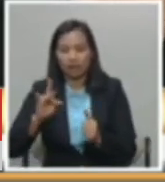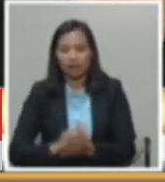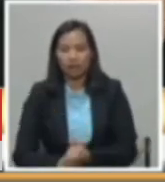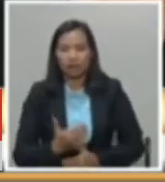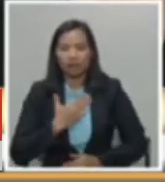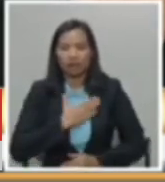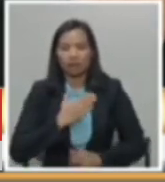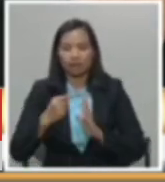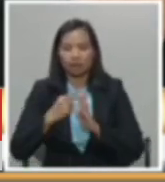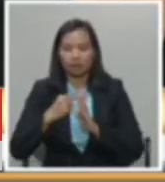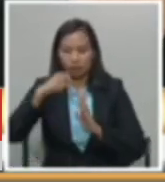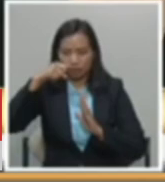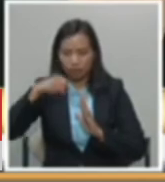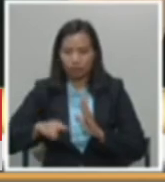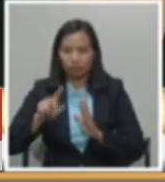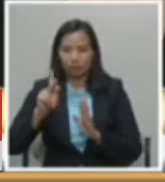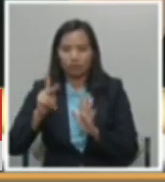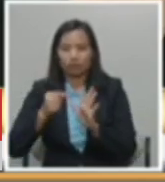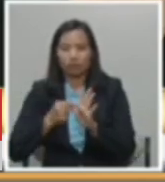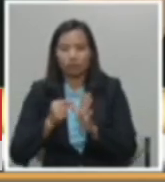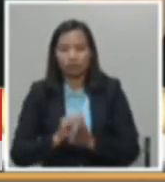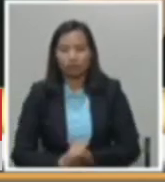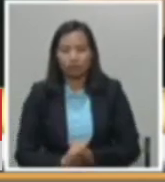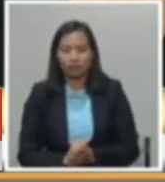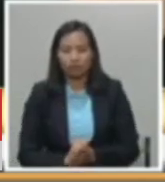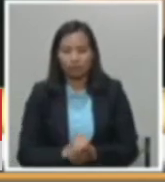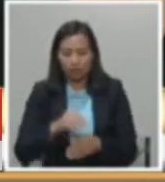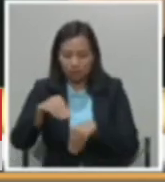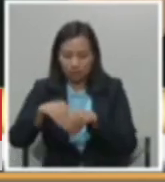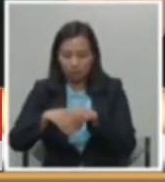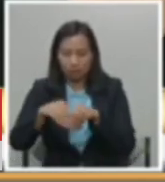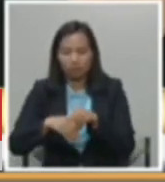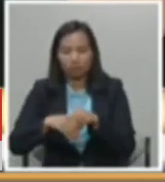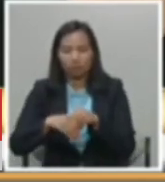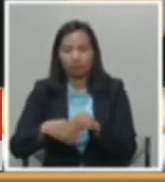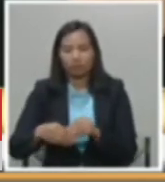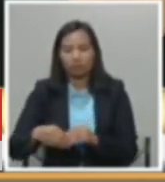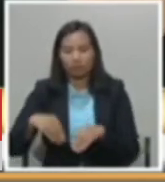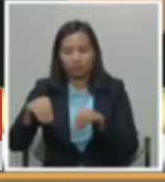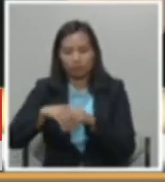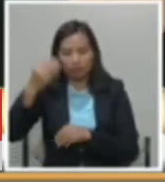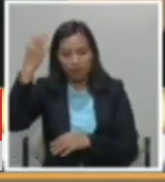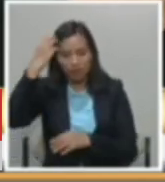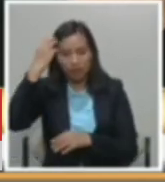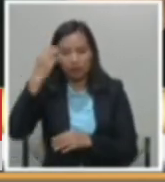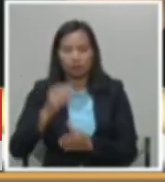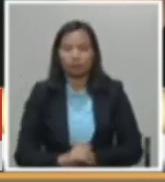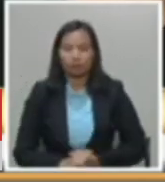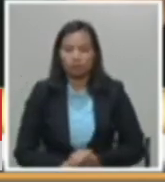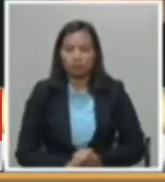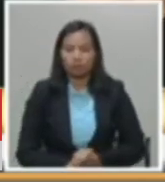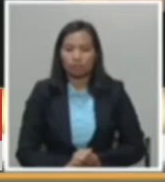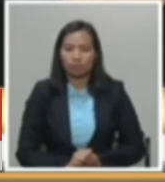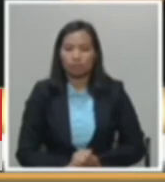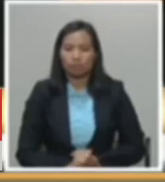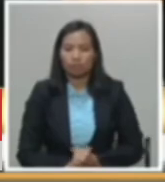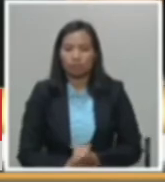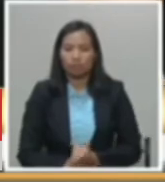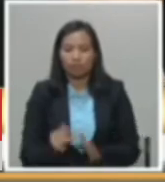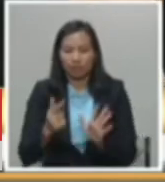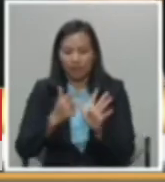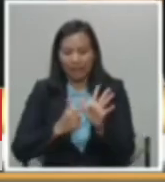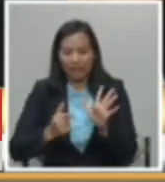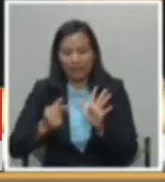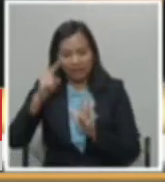ซกาติดชายแดนกับท่านเขตติดต่อกันนะครับฉะนั้นยาบ้ามันข้ามม